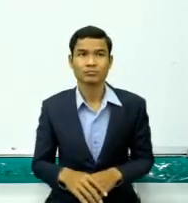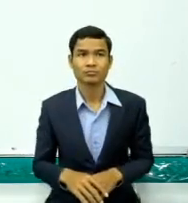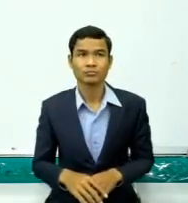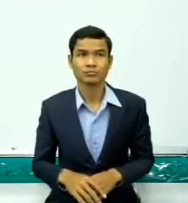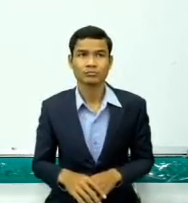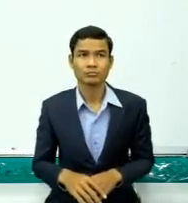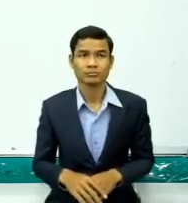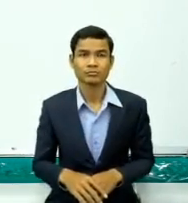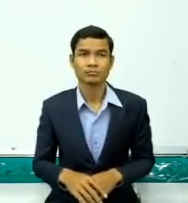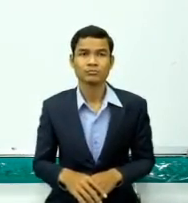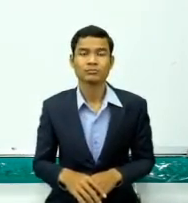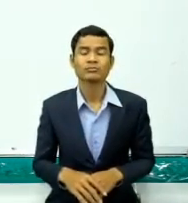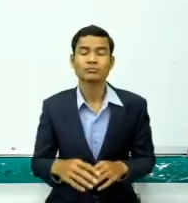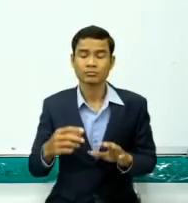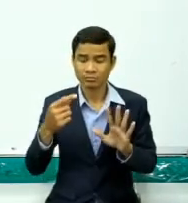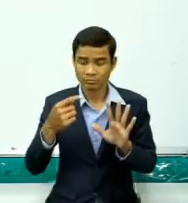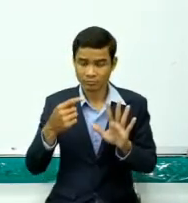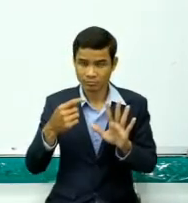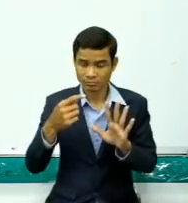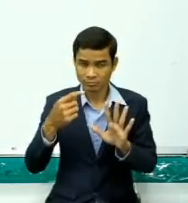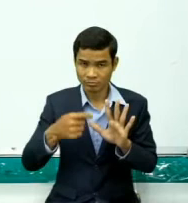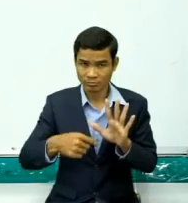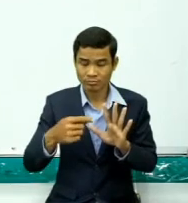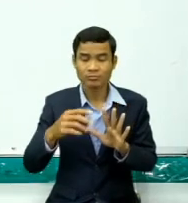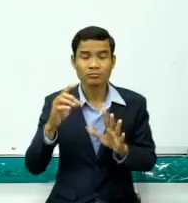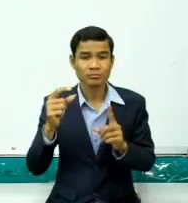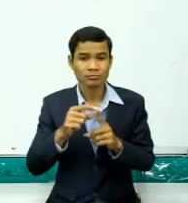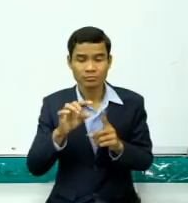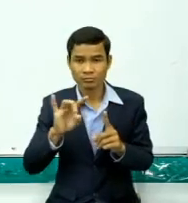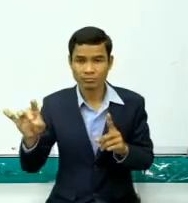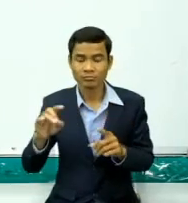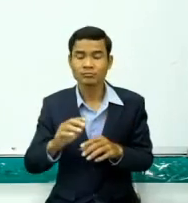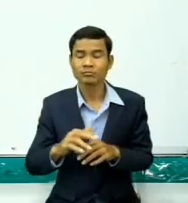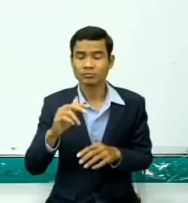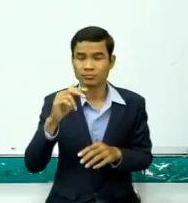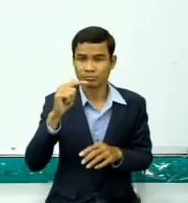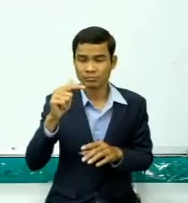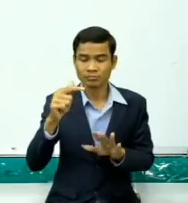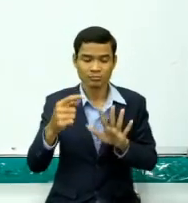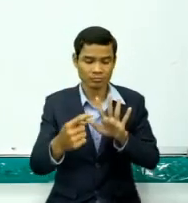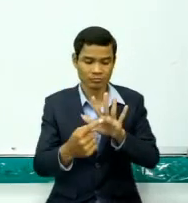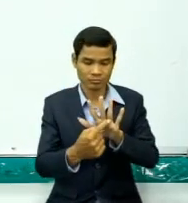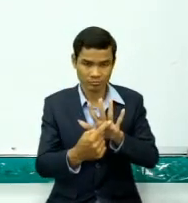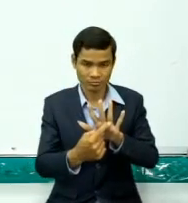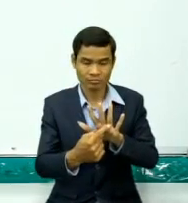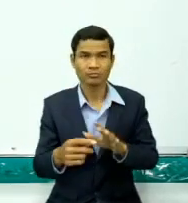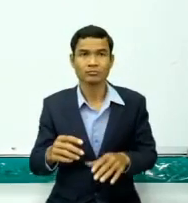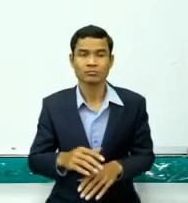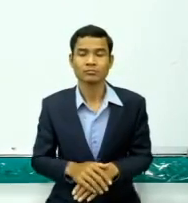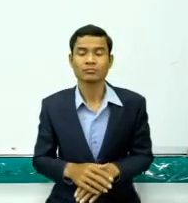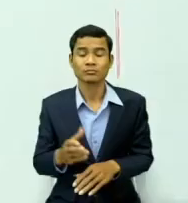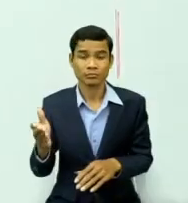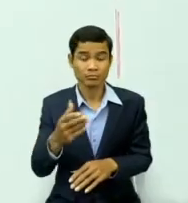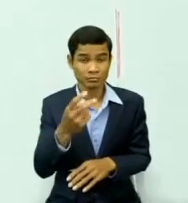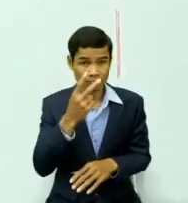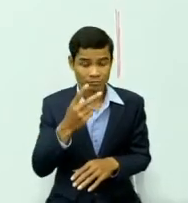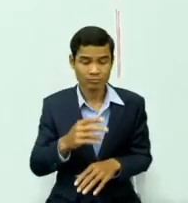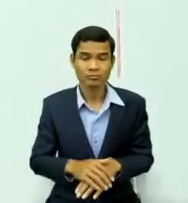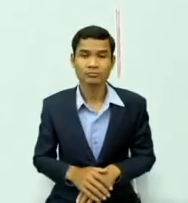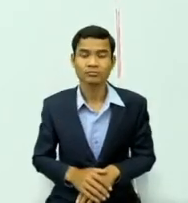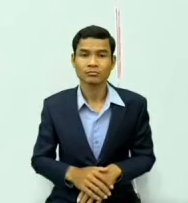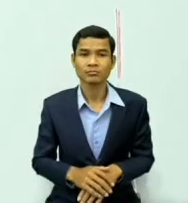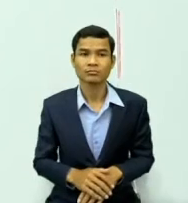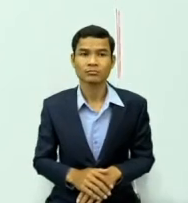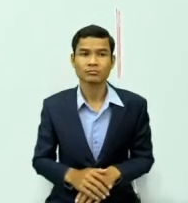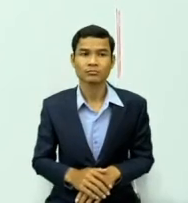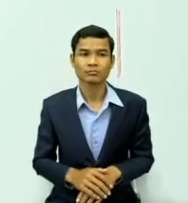chà chiến nít thì dưng an thả ngờ ua ngùa chà con khơi nhé